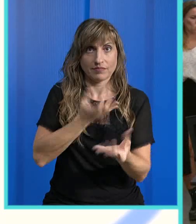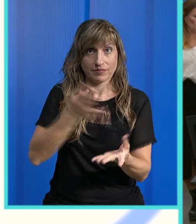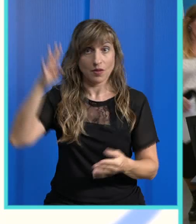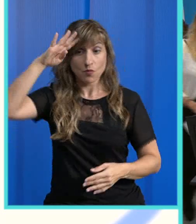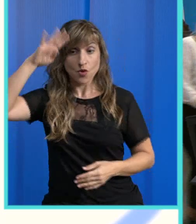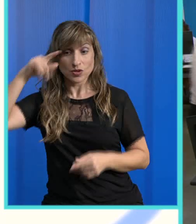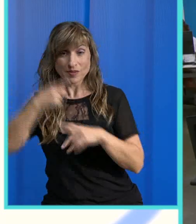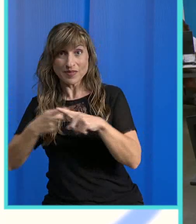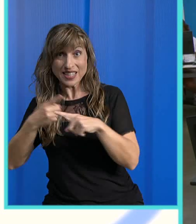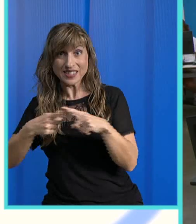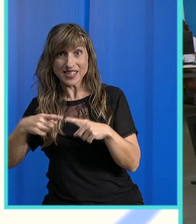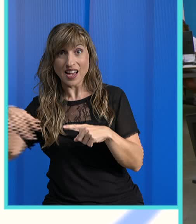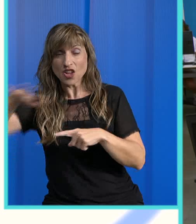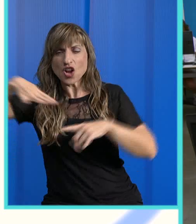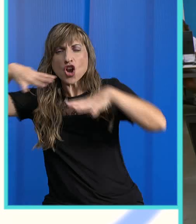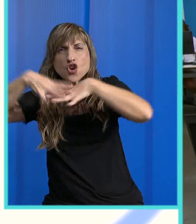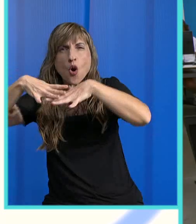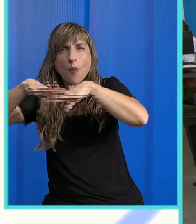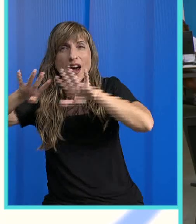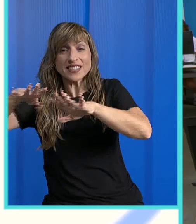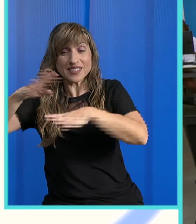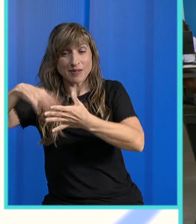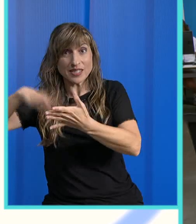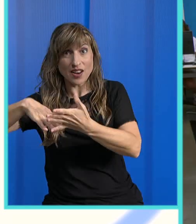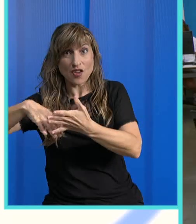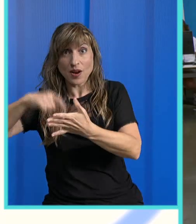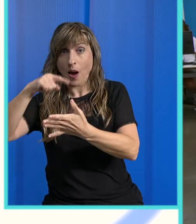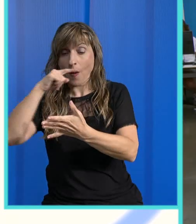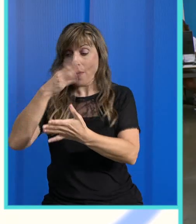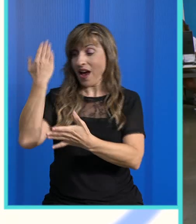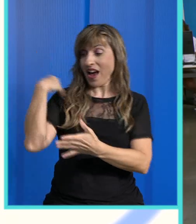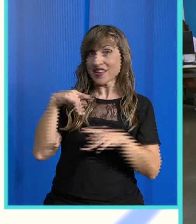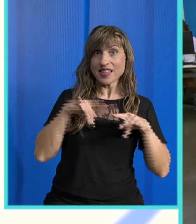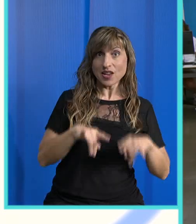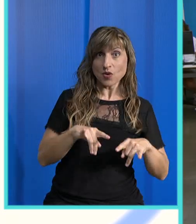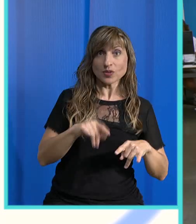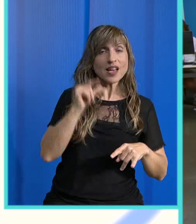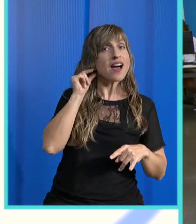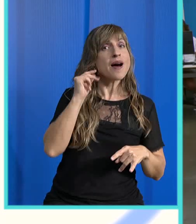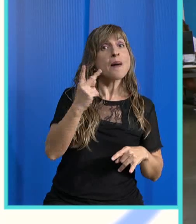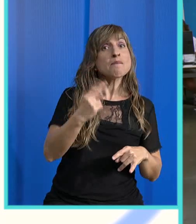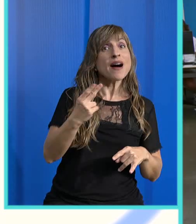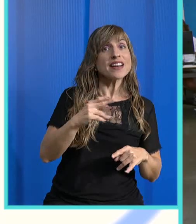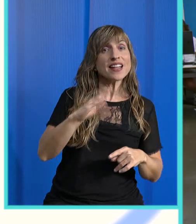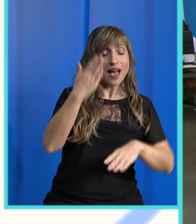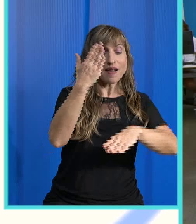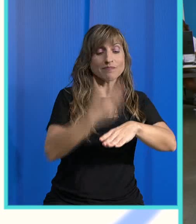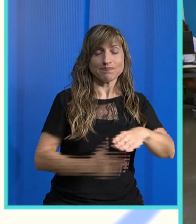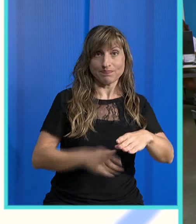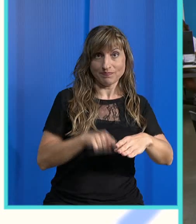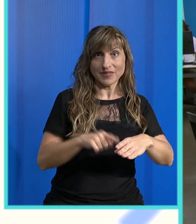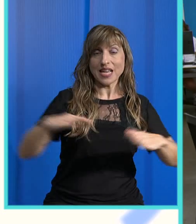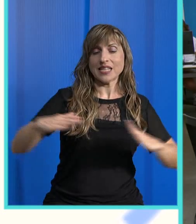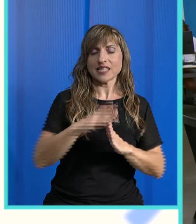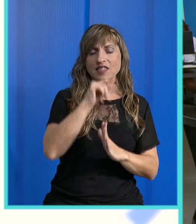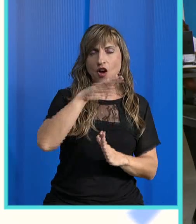migdia al barri de Nou Barris de Barcelona, l'home que ahir dilluns a la tarda hauria agredit la seva parella i li hauria amputat la mà a Santa Coloma